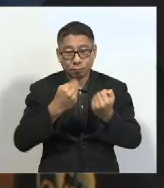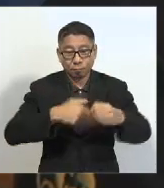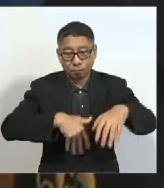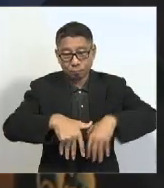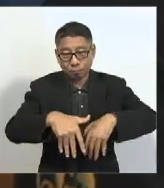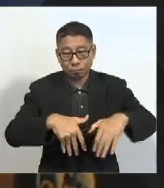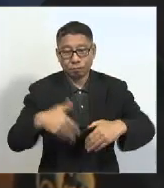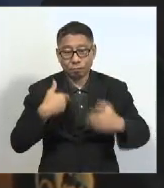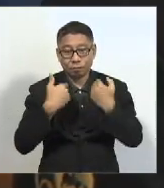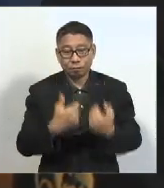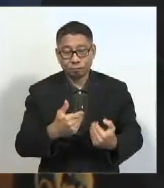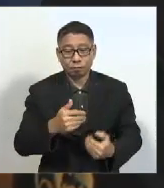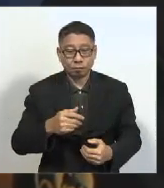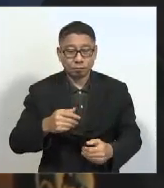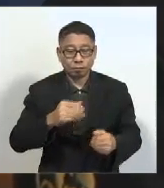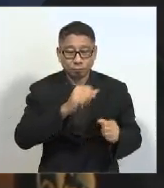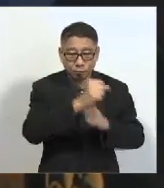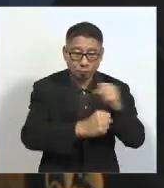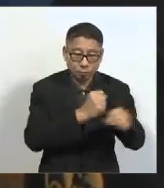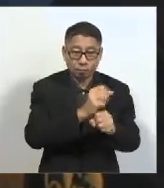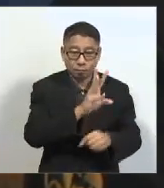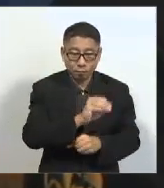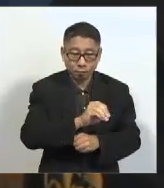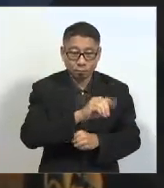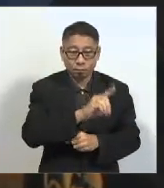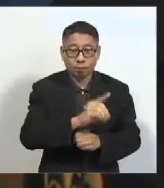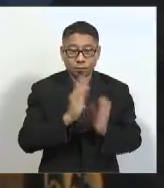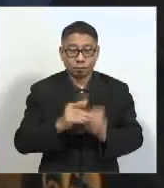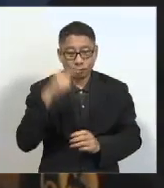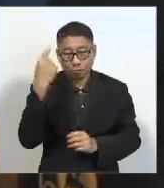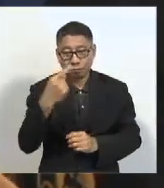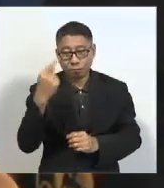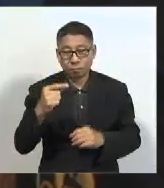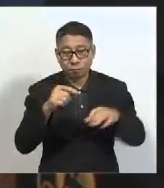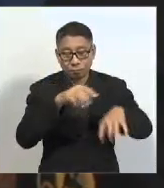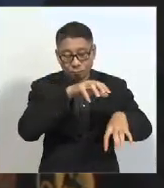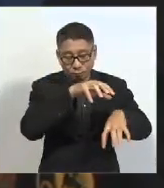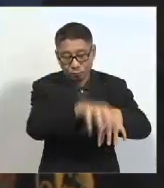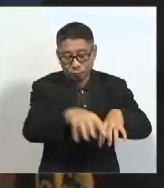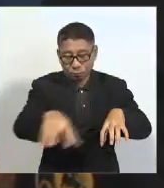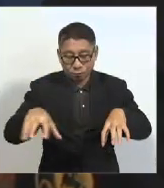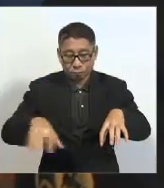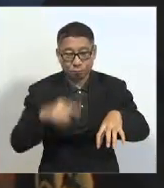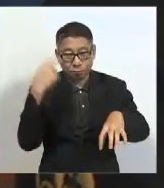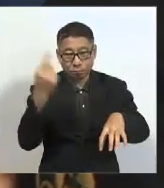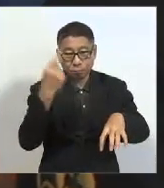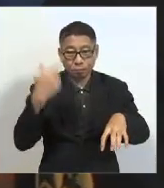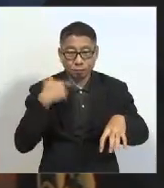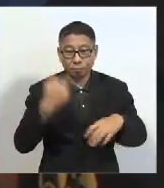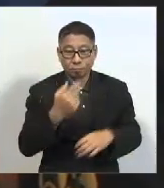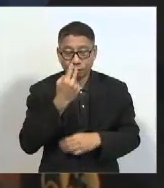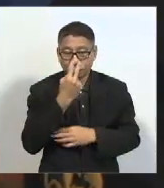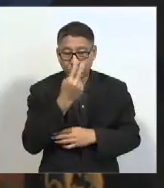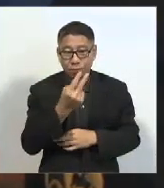ชนโอท็อปนวัดวิถีตั้งแต่ปี61ถ้านักท่องเที่ยวอยากไปเที่ยวจุดไหนของหนองหารเนาะเพิ่นก็จะ